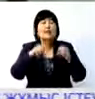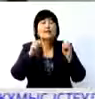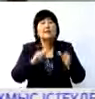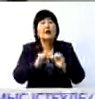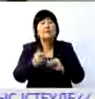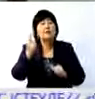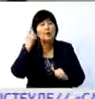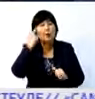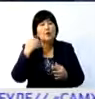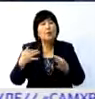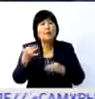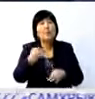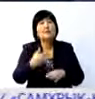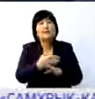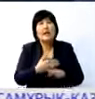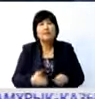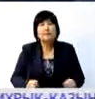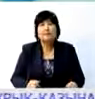ой бөлісті.